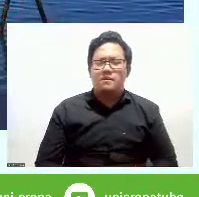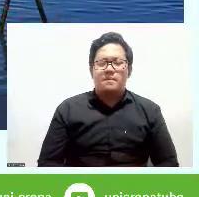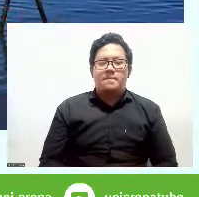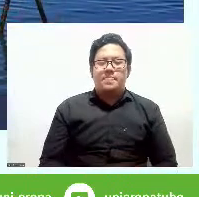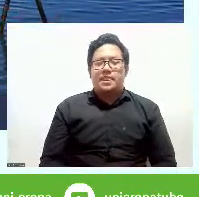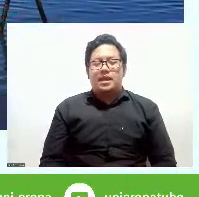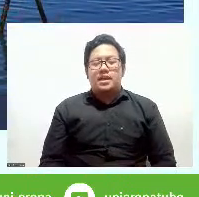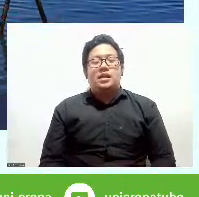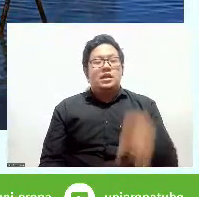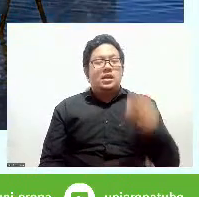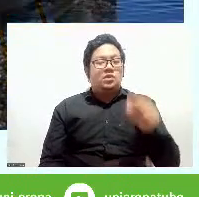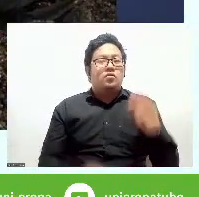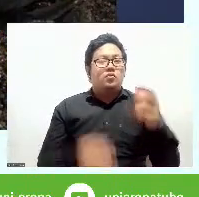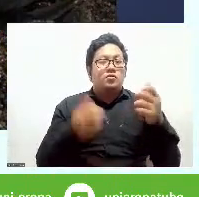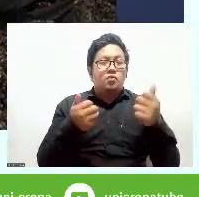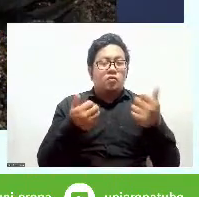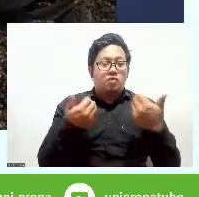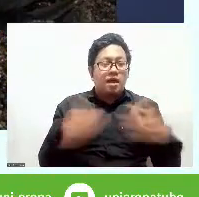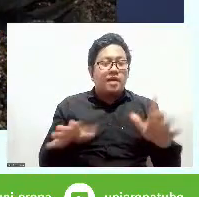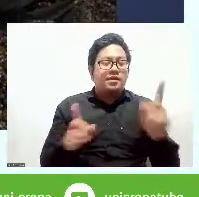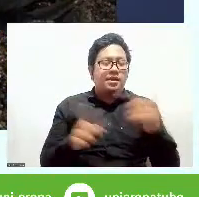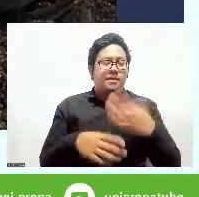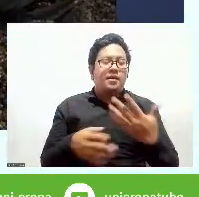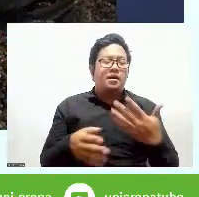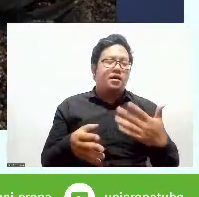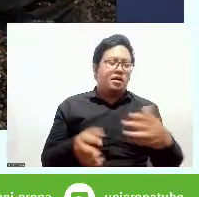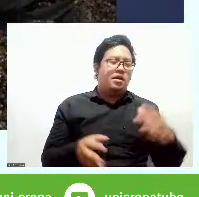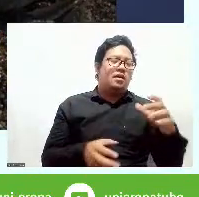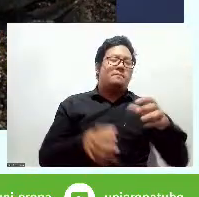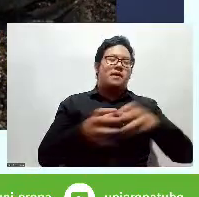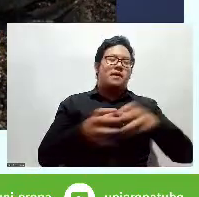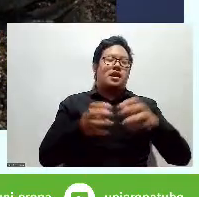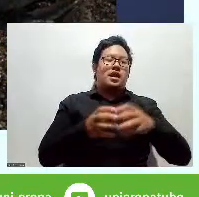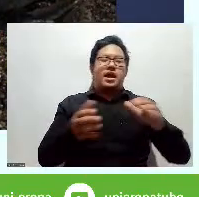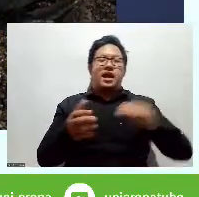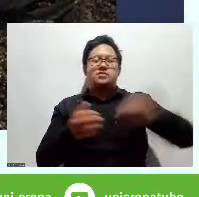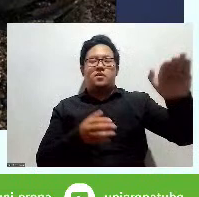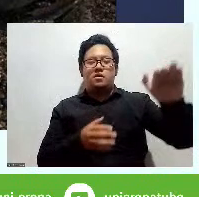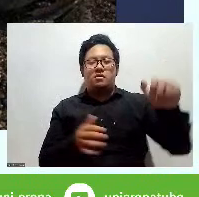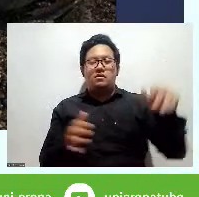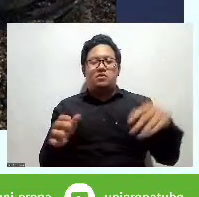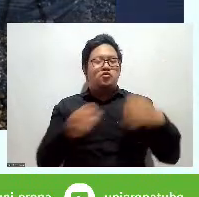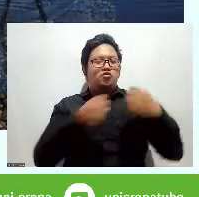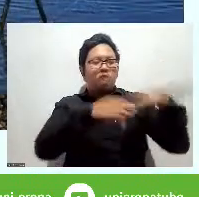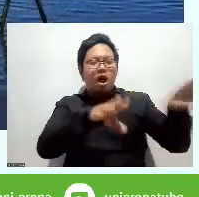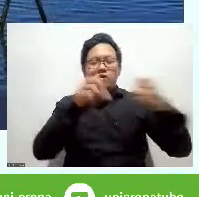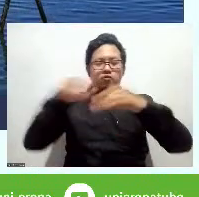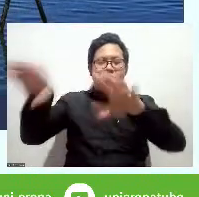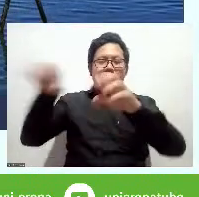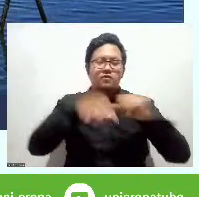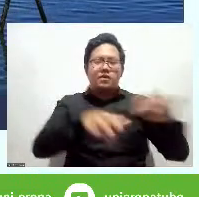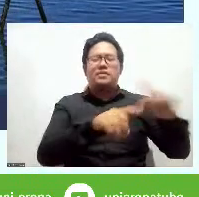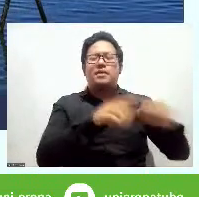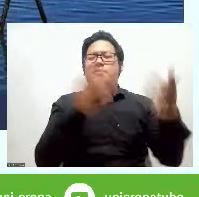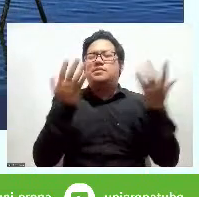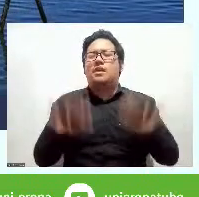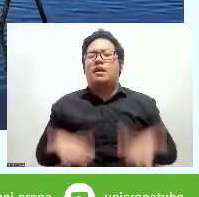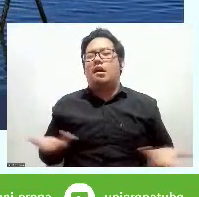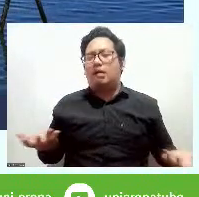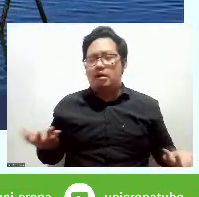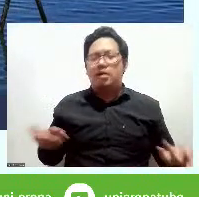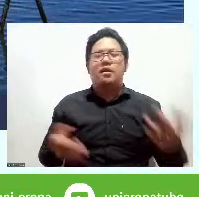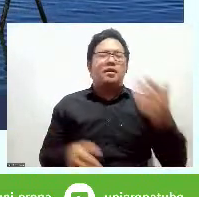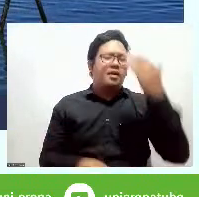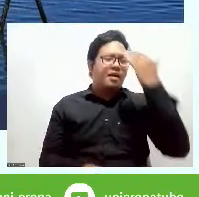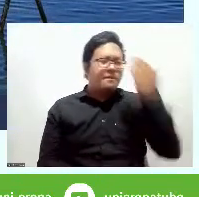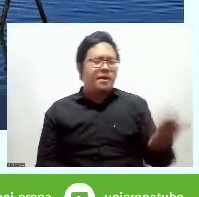komoditas ekspor ya jadi di dijual kesana-sini yang sayangnya Kenapa kemudian menjadi komoditas ekspor adalah